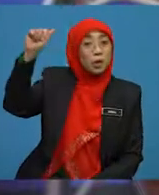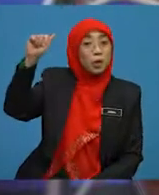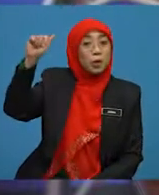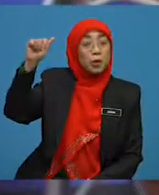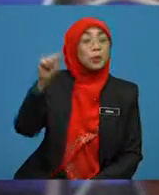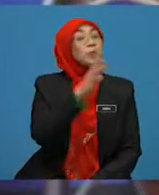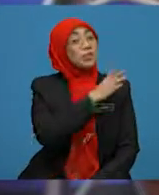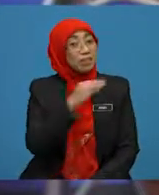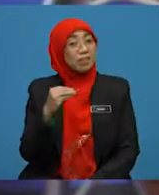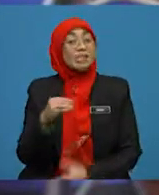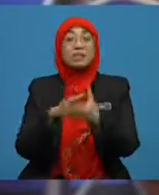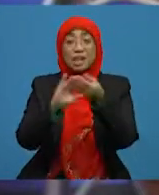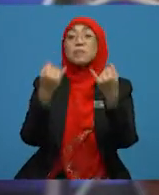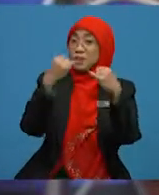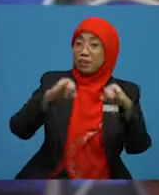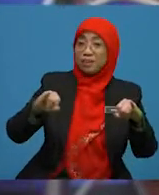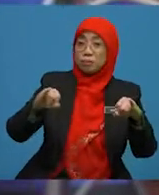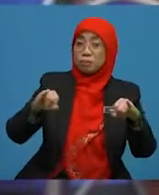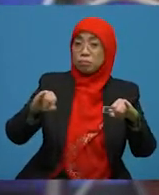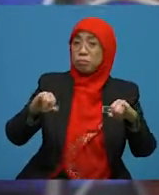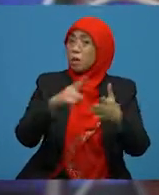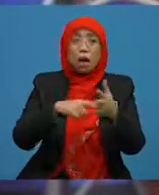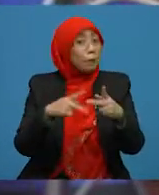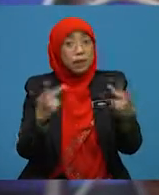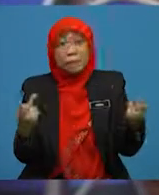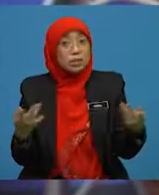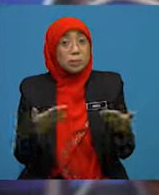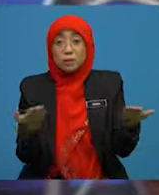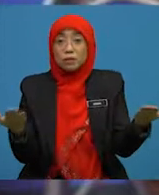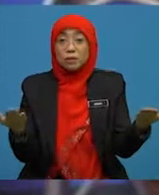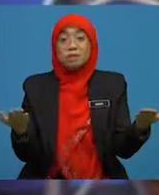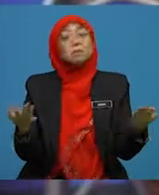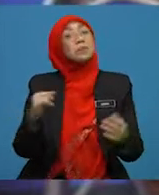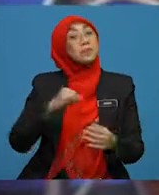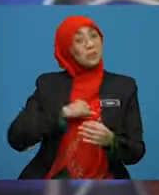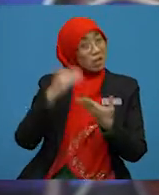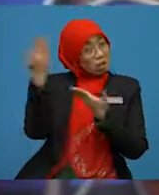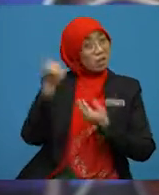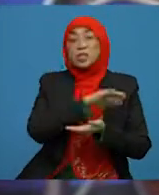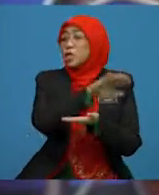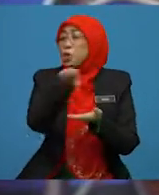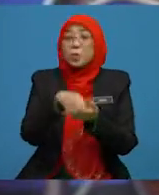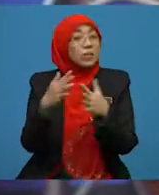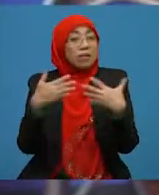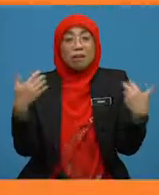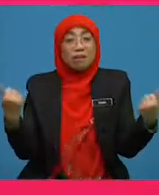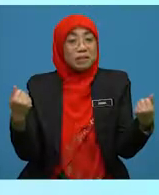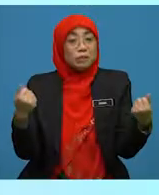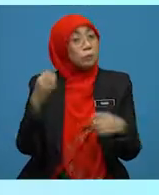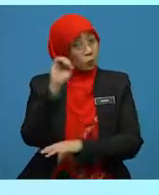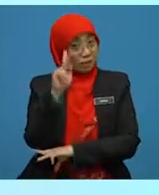Assalamualaikum dan salam sejahtera. Apa khabar semua? Cikgu harap anda semua sihat